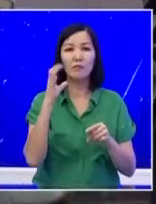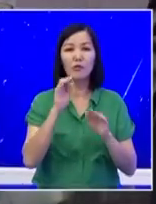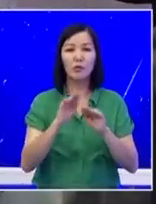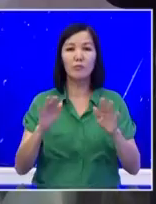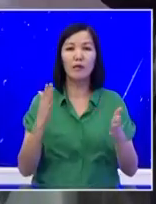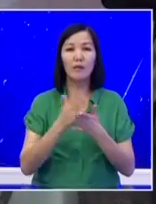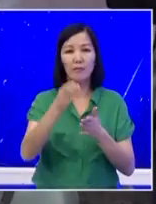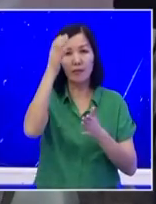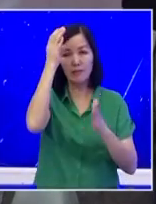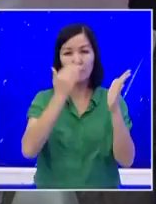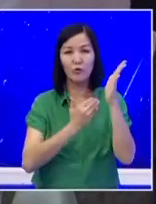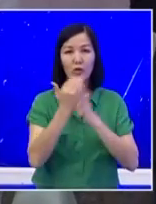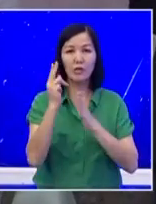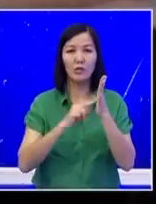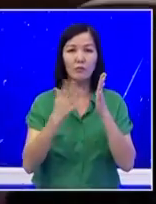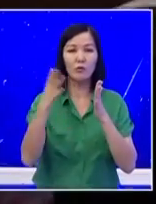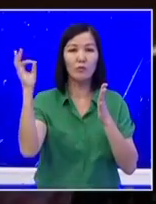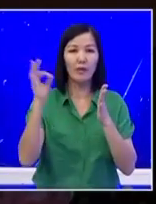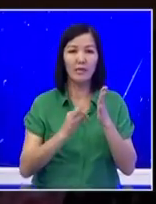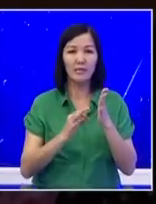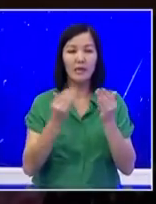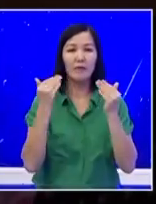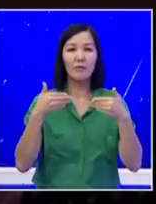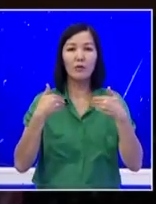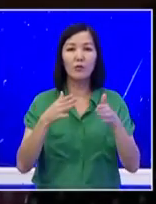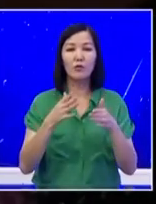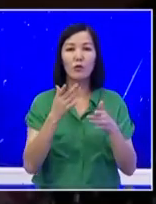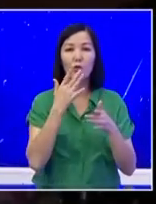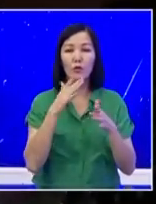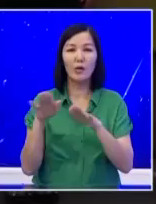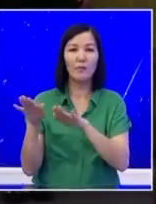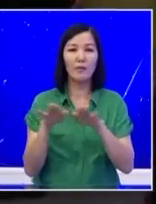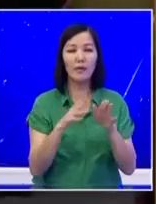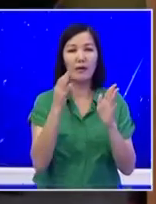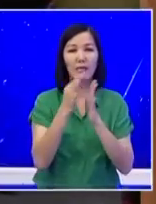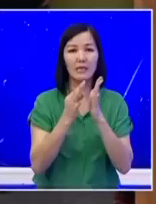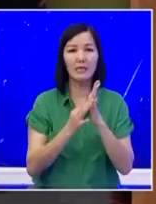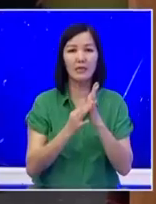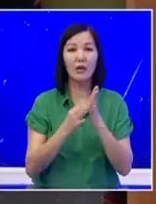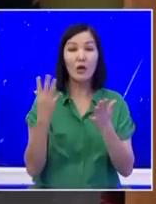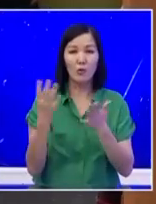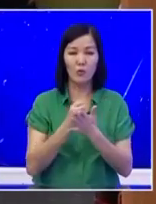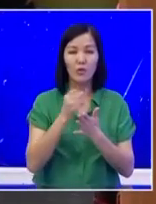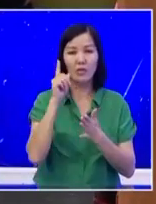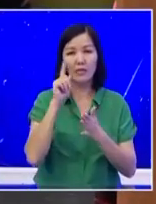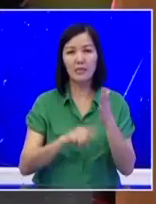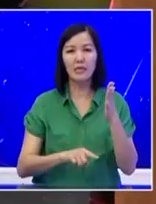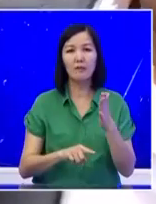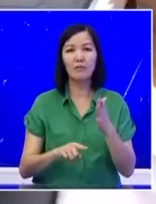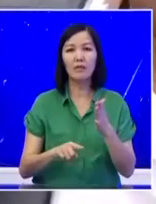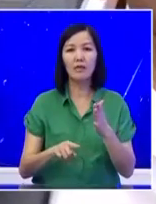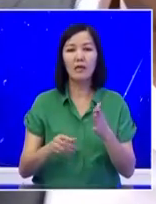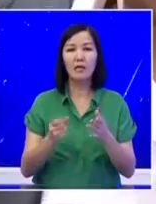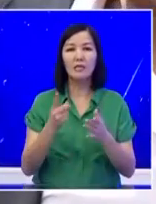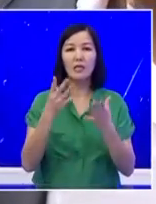Білім деңгейлері жоғары 74%. Тиісінше биылғы түлектері де ОБТ сынақтарынан ойдағыдай өтеді деген сенімде. Оған да